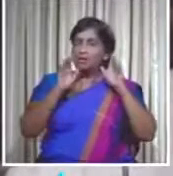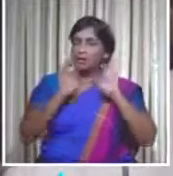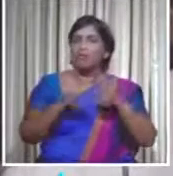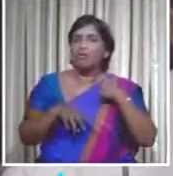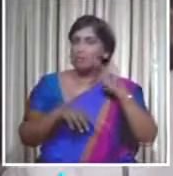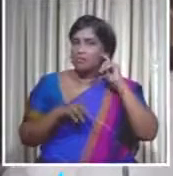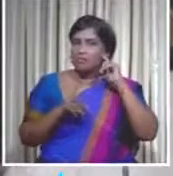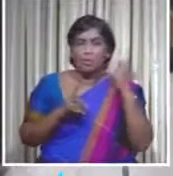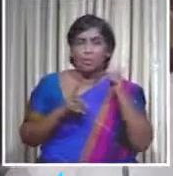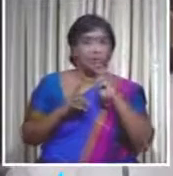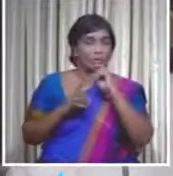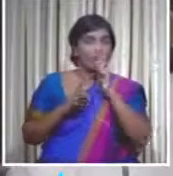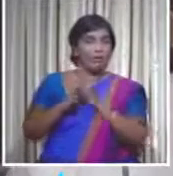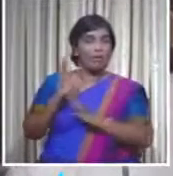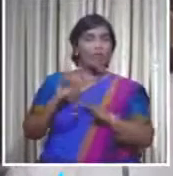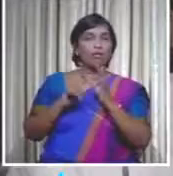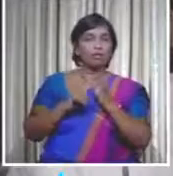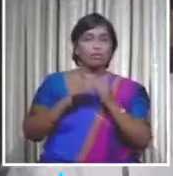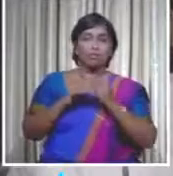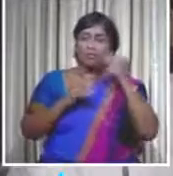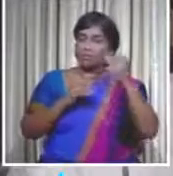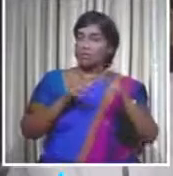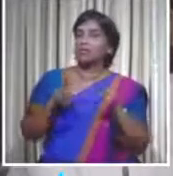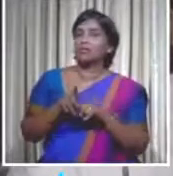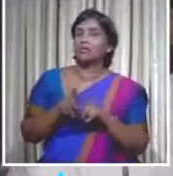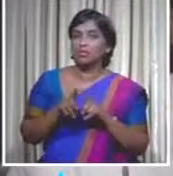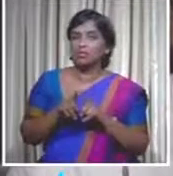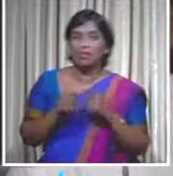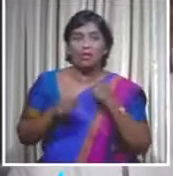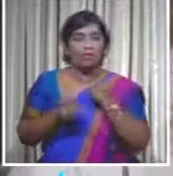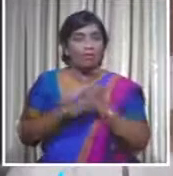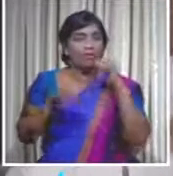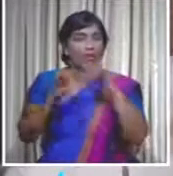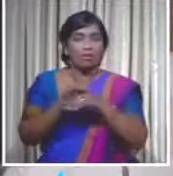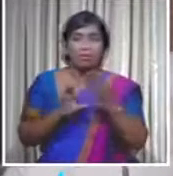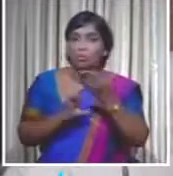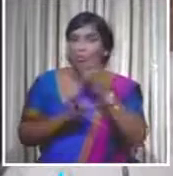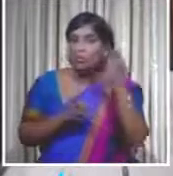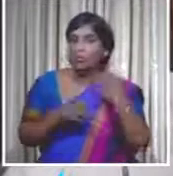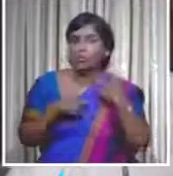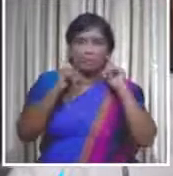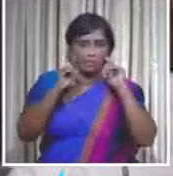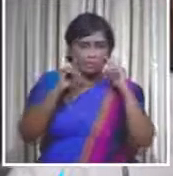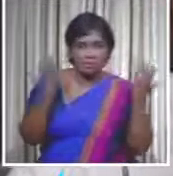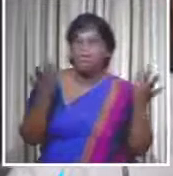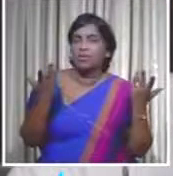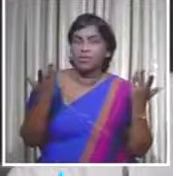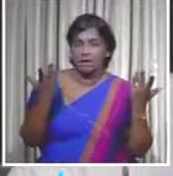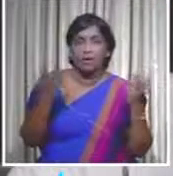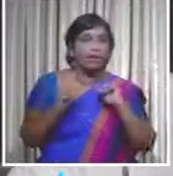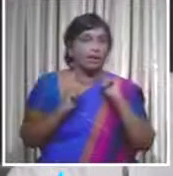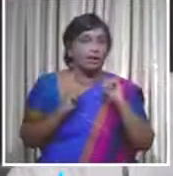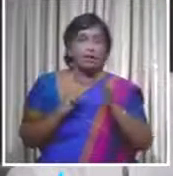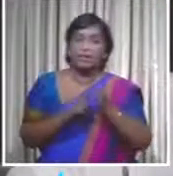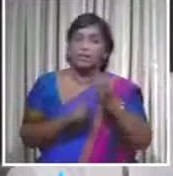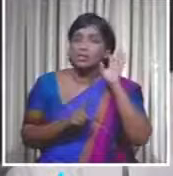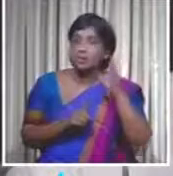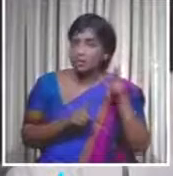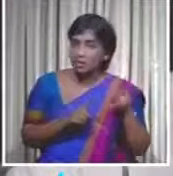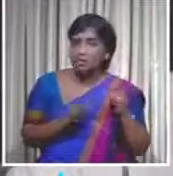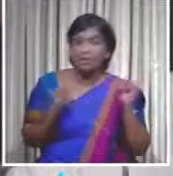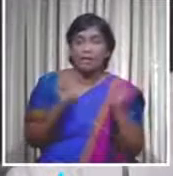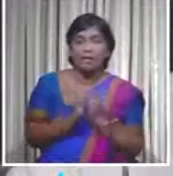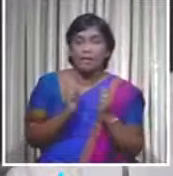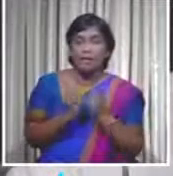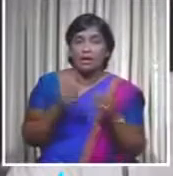නැහැ අධිකරණ ඇමතිතුමාට තව කොච්චර කාලයක් මේ ආණ්ඩුව ඇතුලේ ඉන්න පුළුවන් වෙයිද කියන එක අපි දන්නේත් නැහැ. මොකද ජනාධිපතිතුමා වැඩ